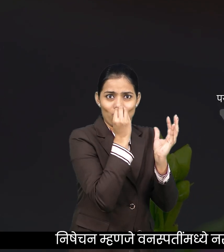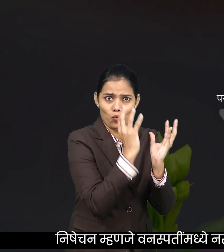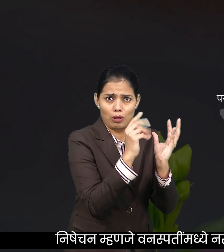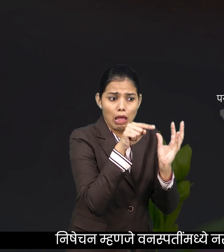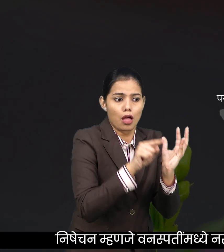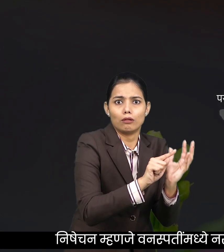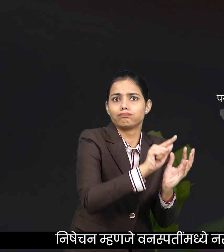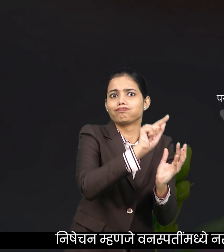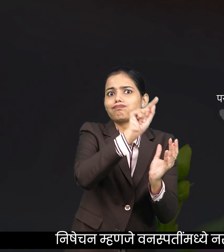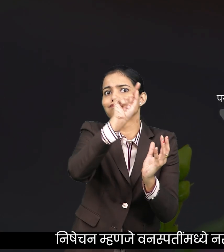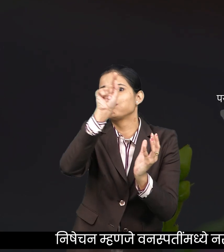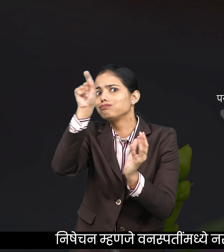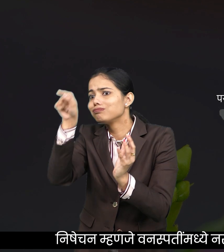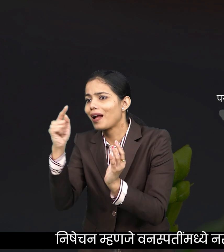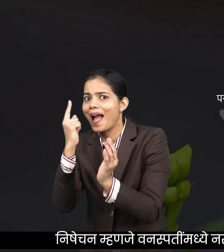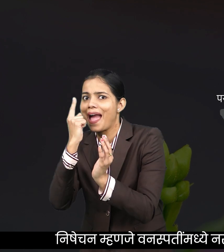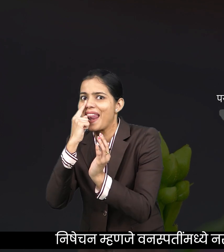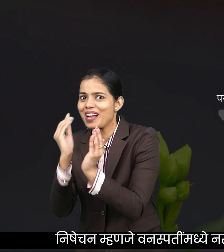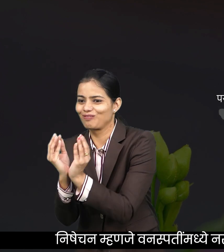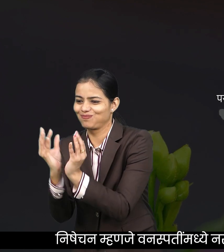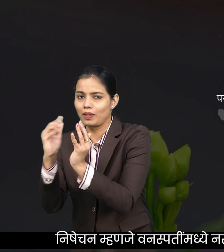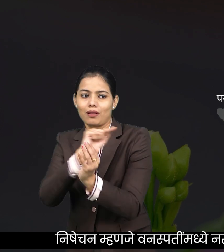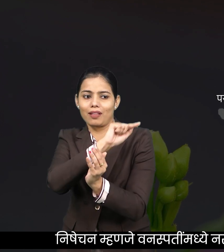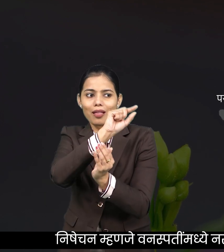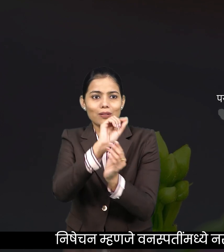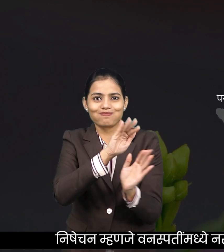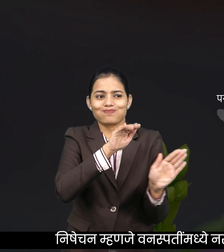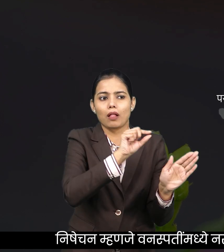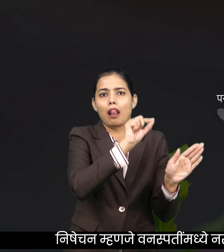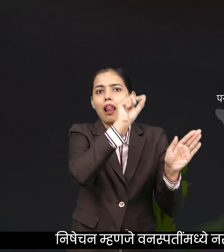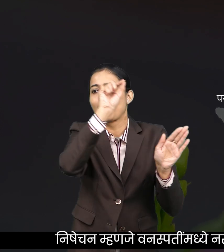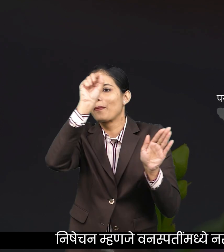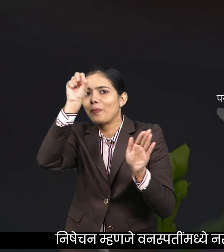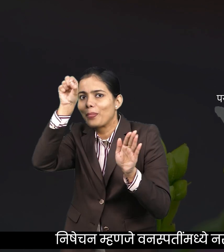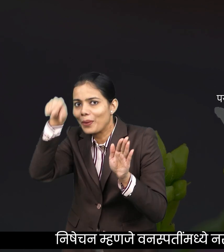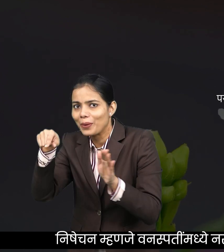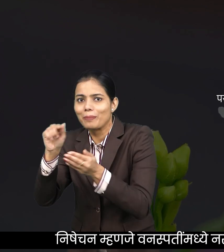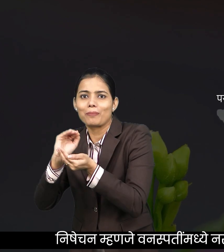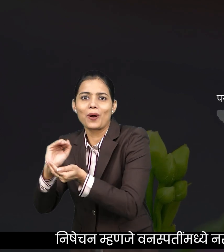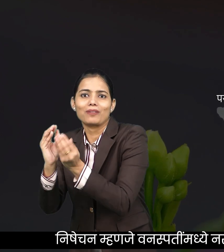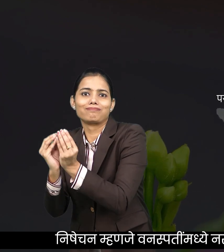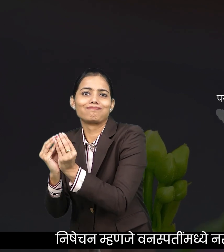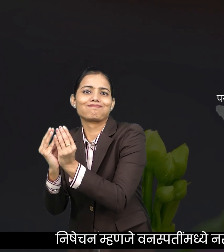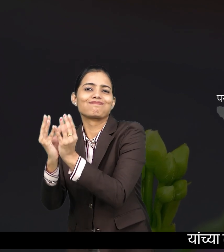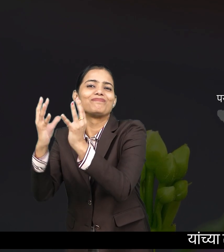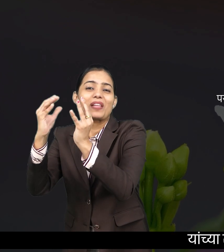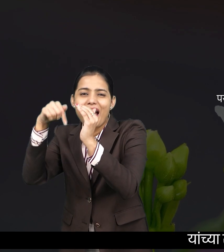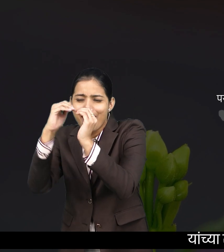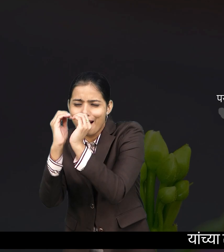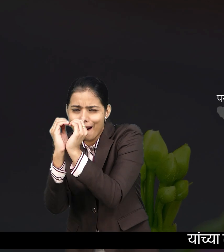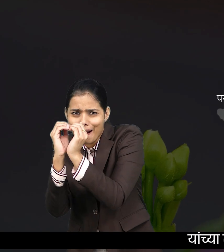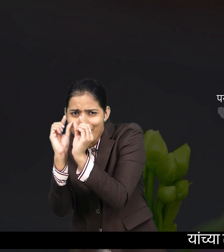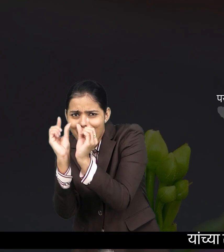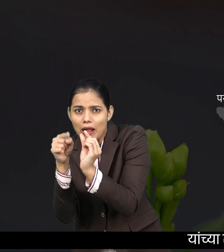म्हणजे वनस्पतींमध्ये नर परागकण आणि मादी जनुकीय म्हणजे बीजांड